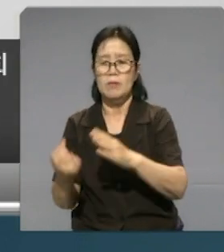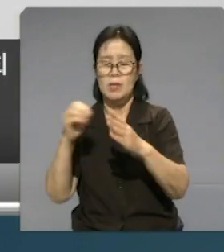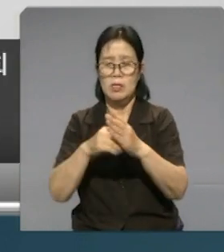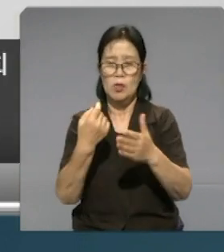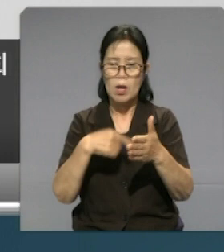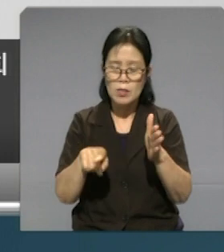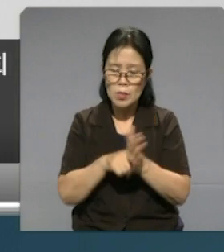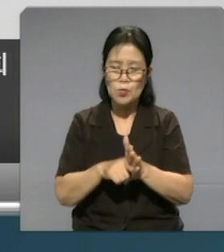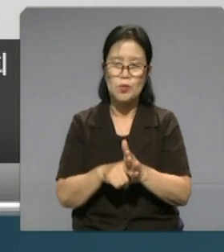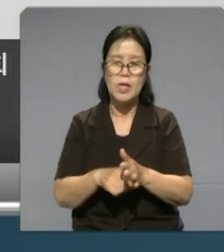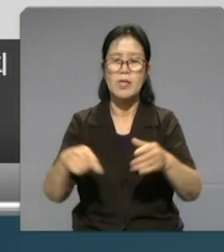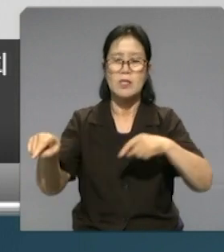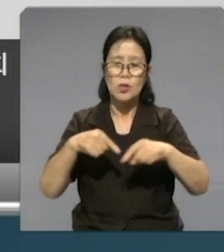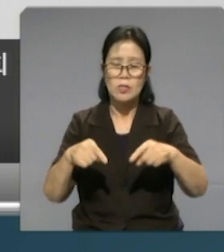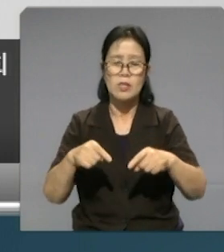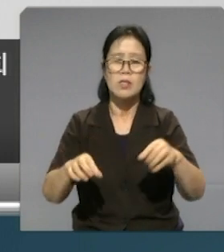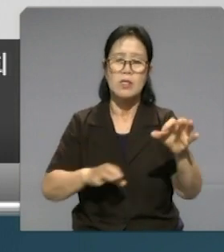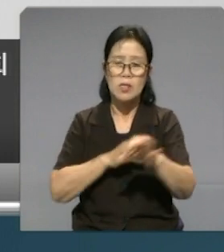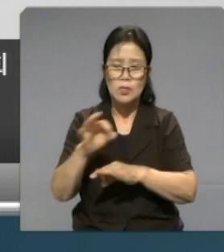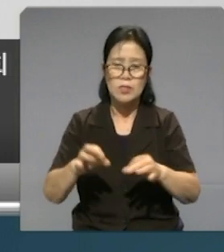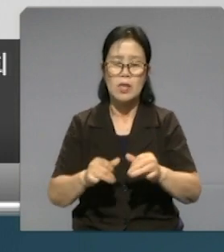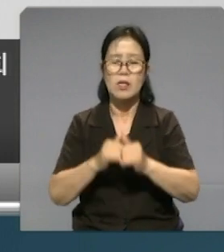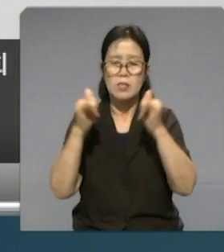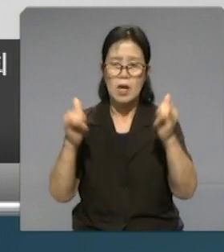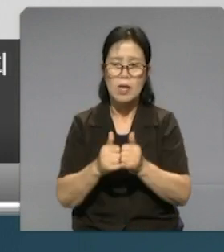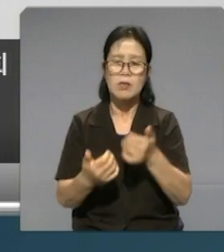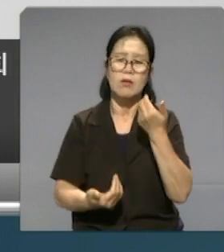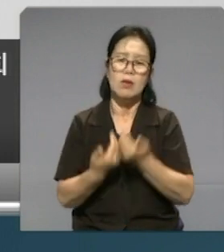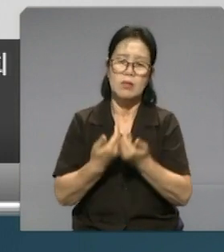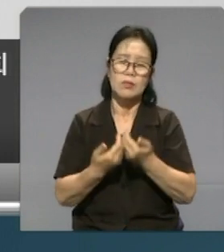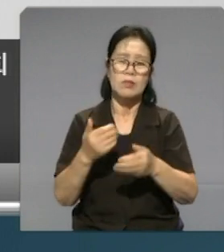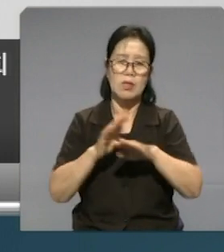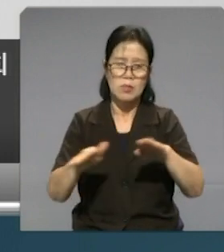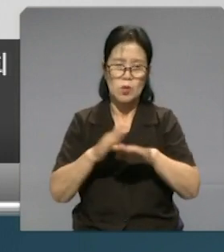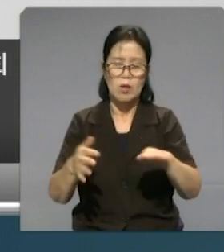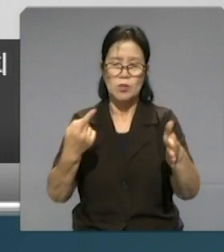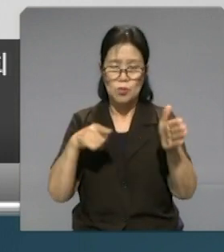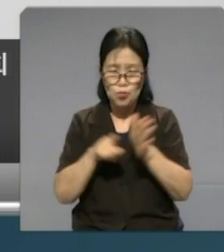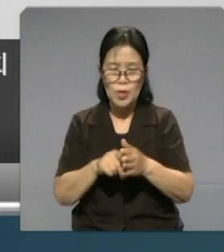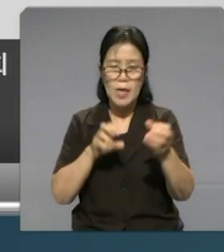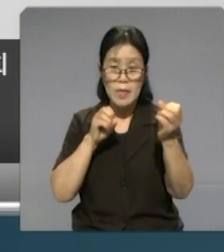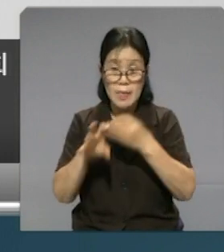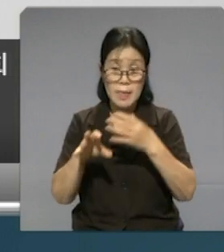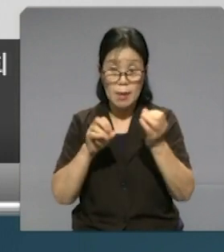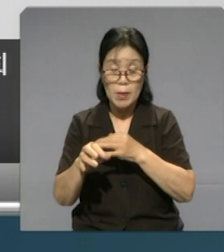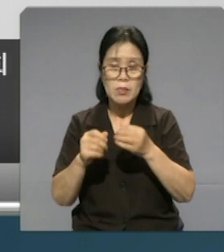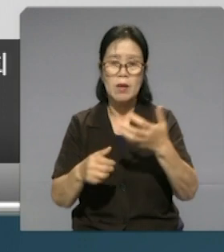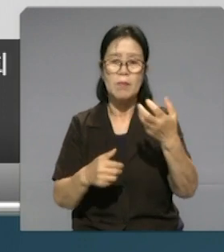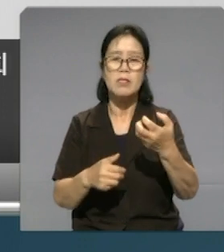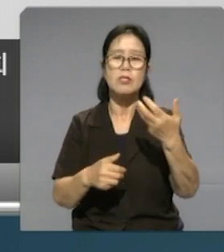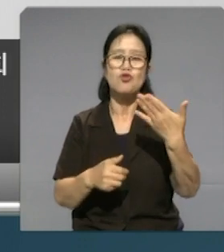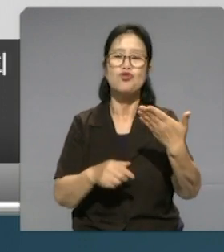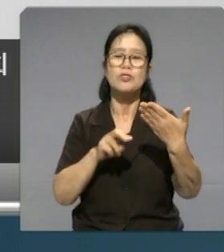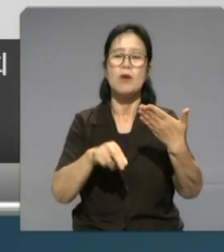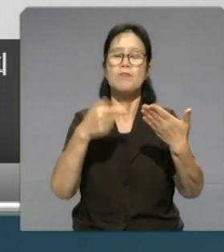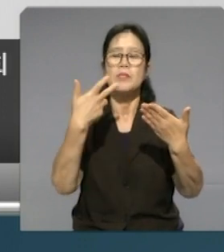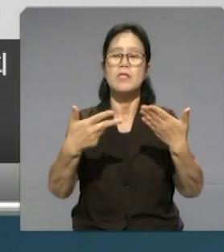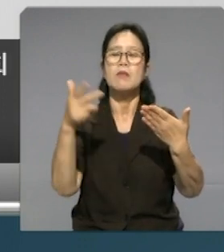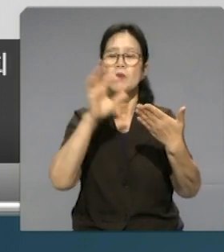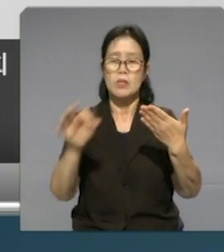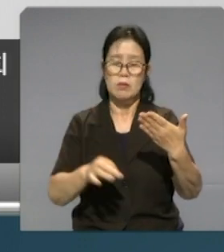또 정치, 경제, 사회적 갈등을 해소하기 위해 응답자의 89.7%